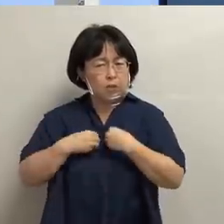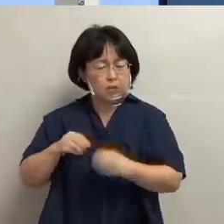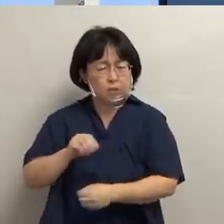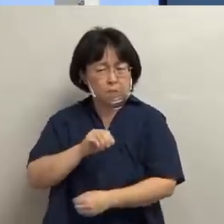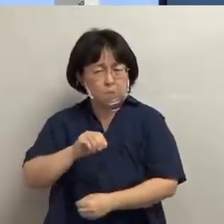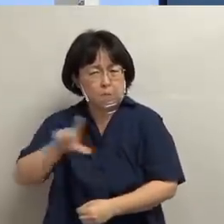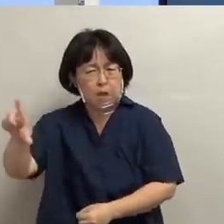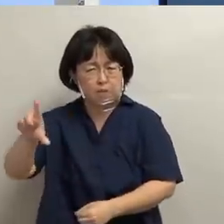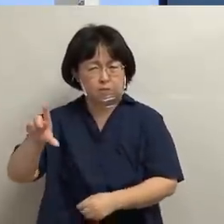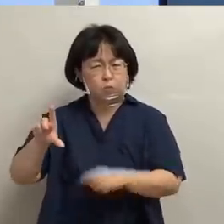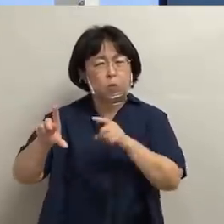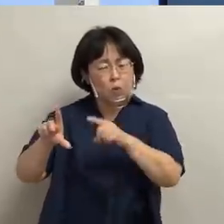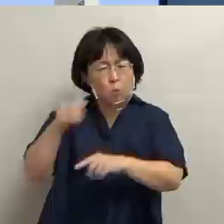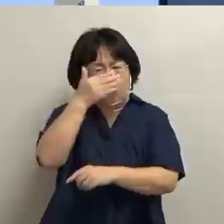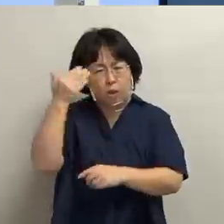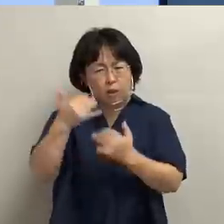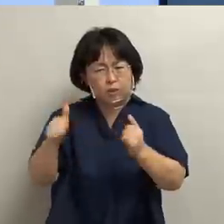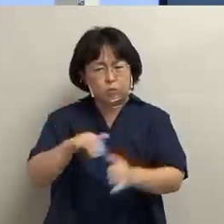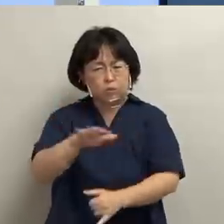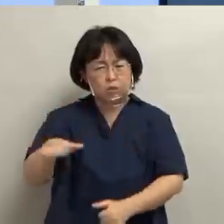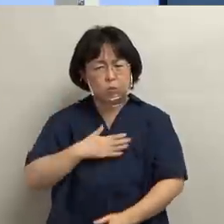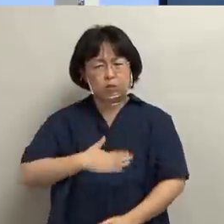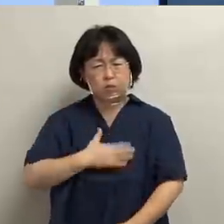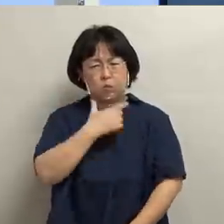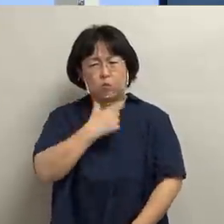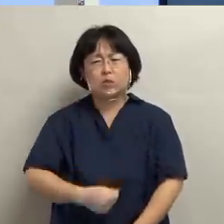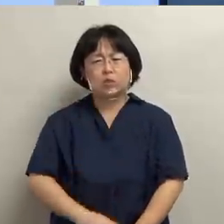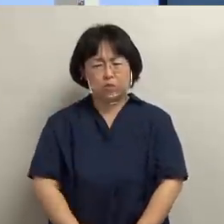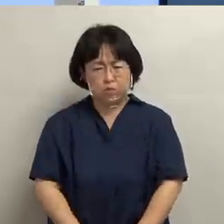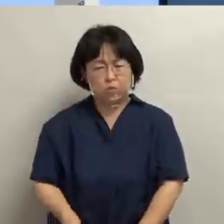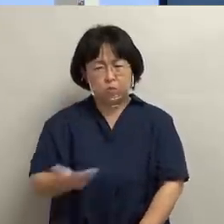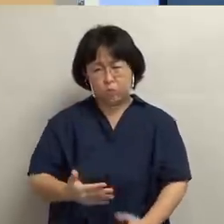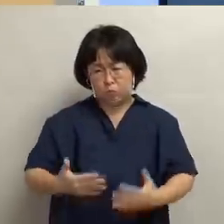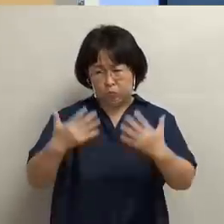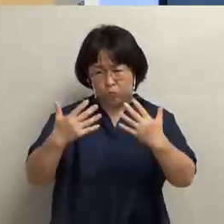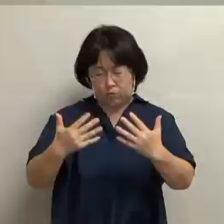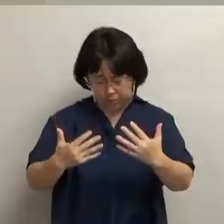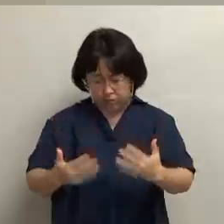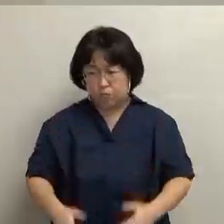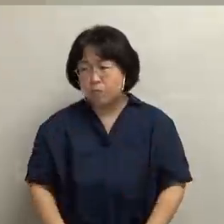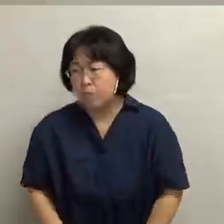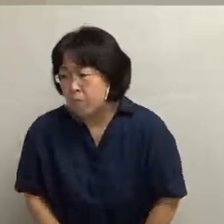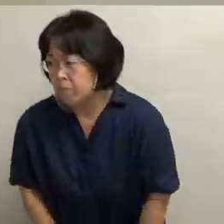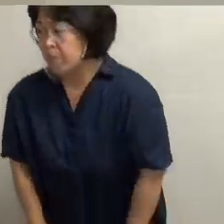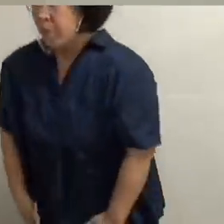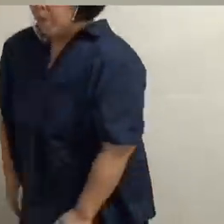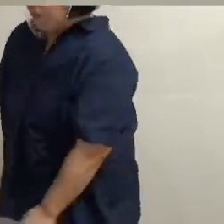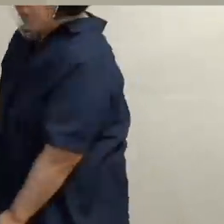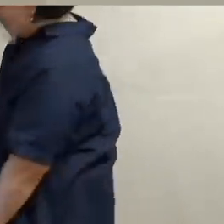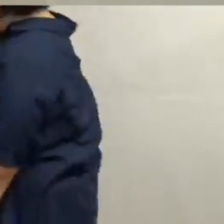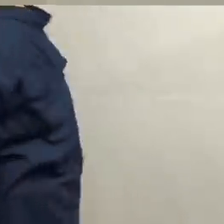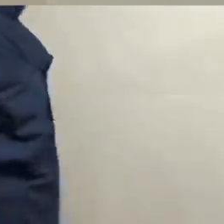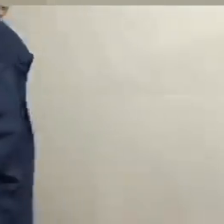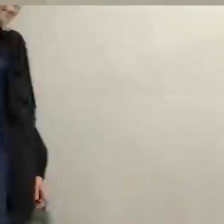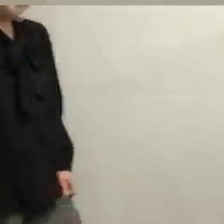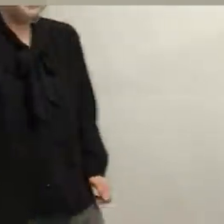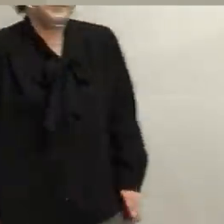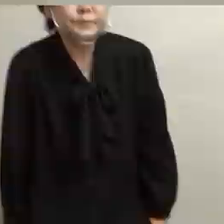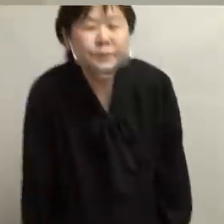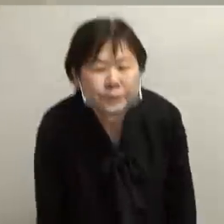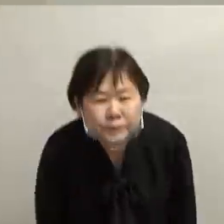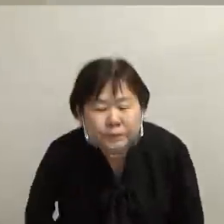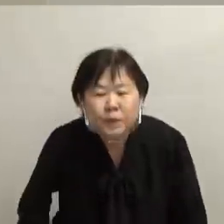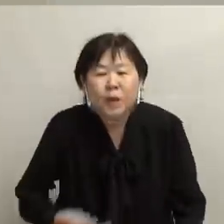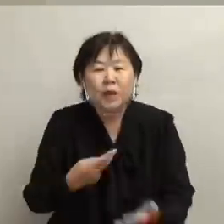ぜひ若い世代の皆さんにもですねおりいただきたいと思っています次のスライドをご覧下さい入院患者年代別のスライドです